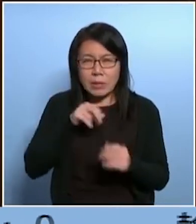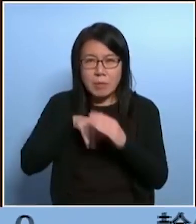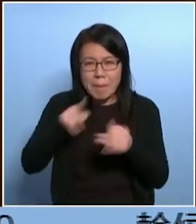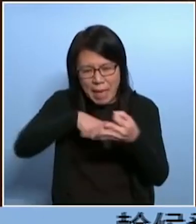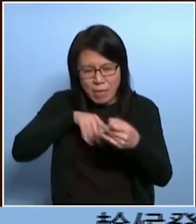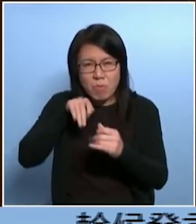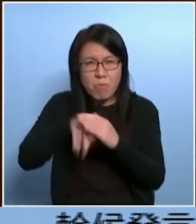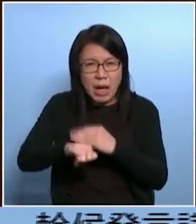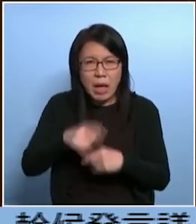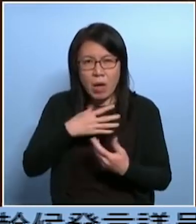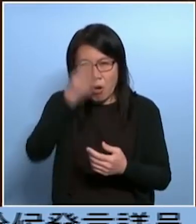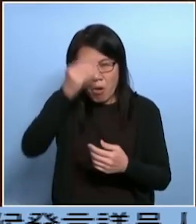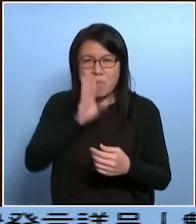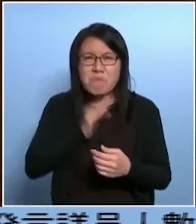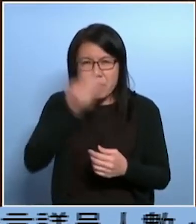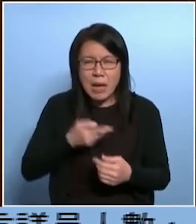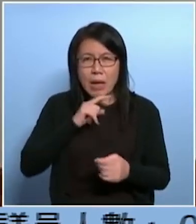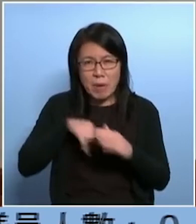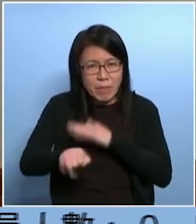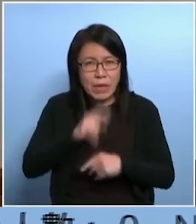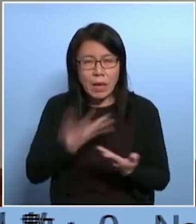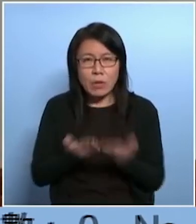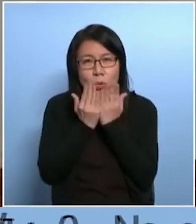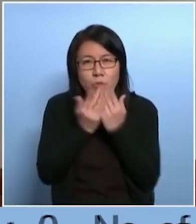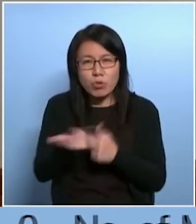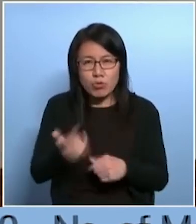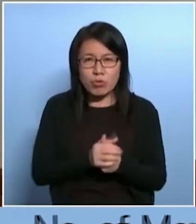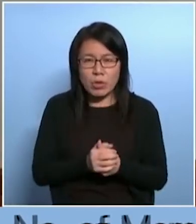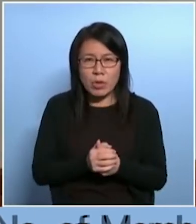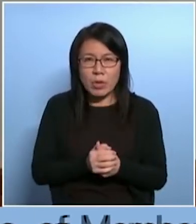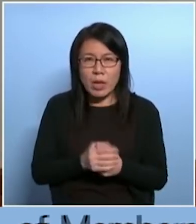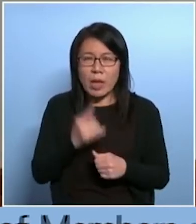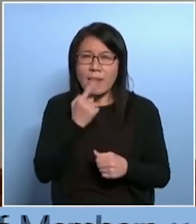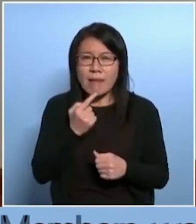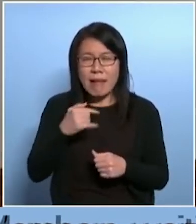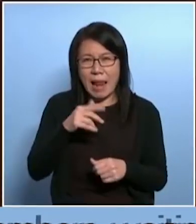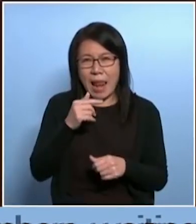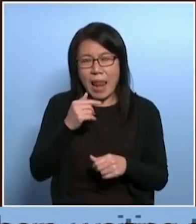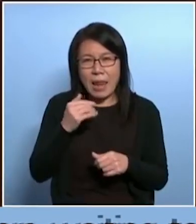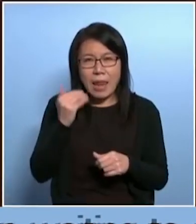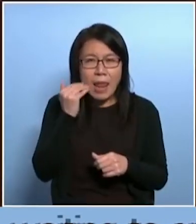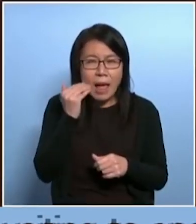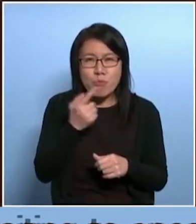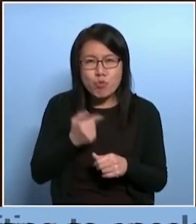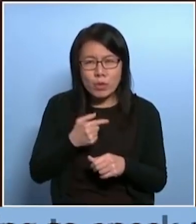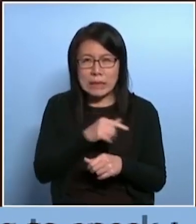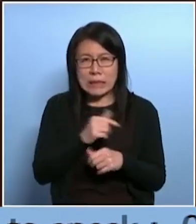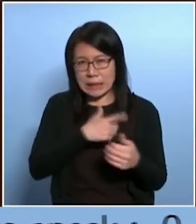語，一個 咧，呢個係咪冒犯咧？讀咁多書嘅藍血議員， 麥美娟議員，請你